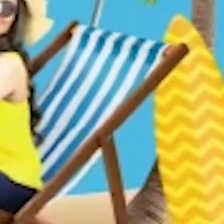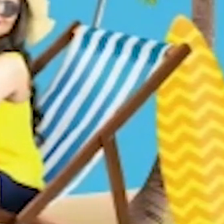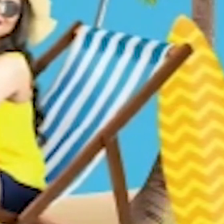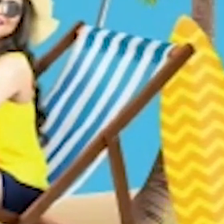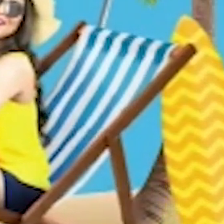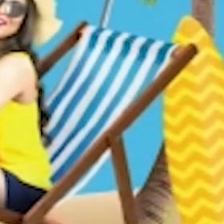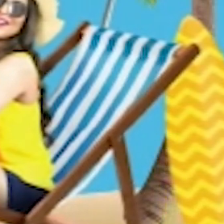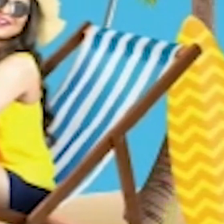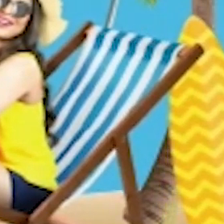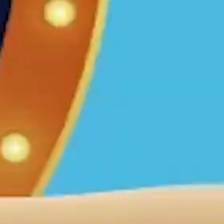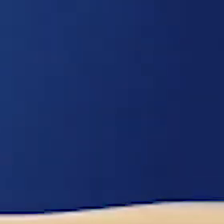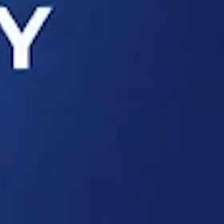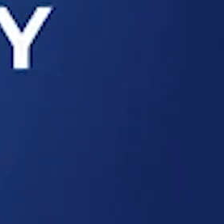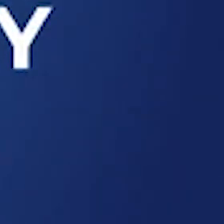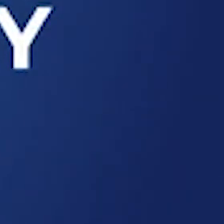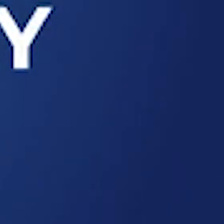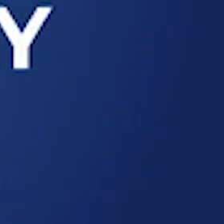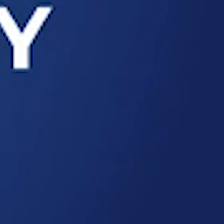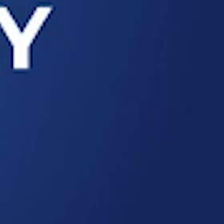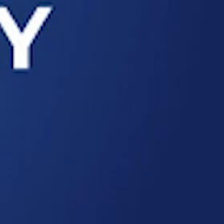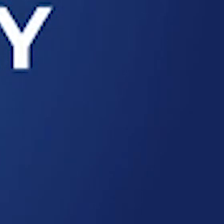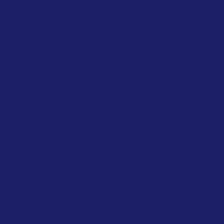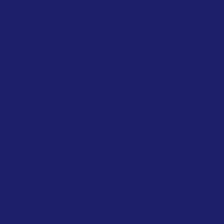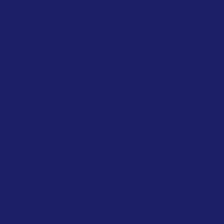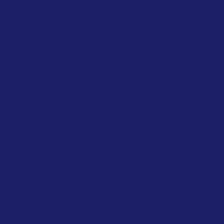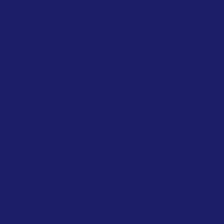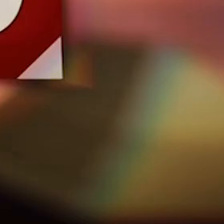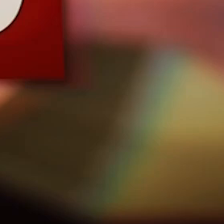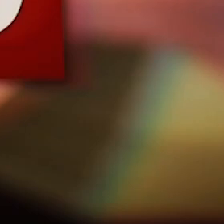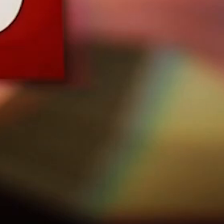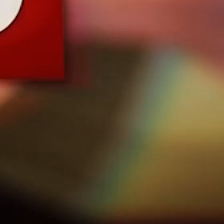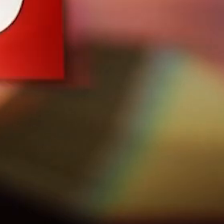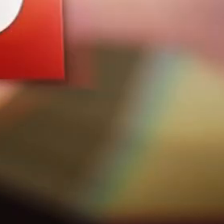90th anniversary bonanza Apico. Adama Apico Supercenter samagin shopping karanna.